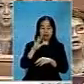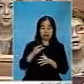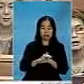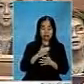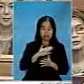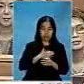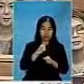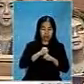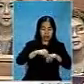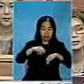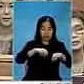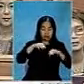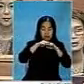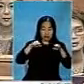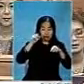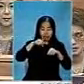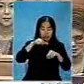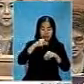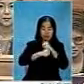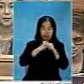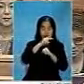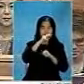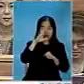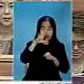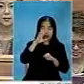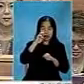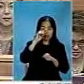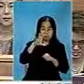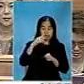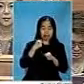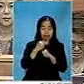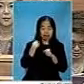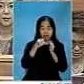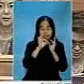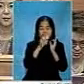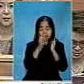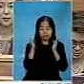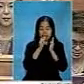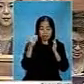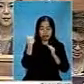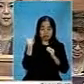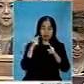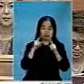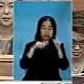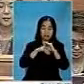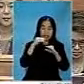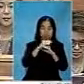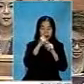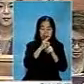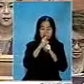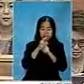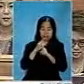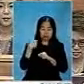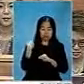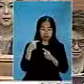ประชาธิปไตยตั้งแต่2475นะครับก็เขียนมาตลอดในรัฐธรรมนูญแต่เขียนต่างกันหน่อยครับรัฐธรรม